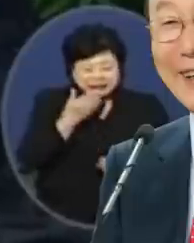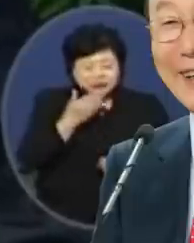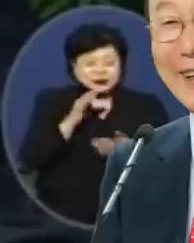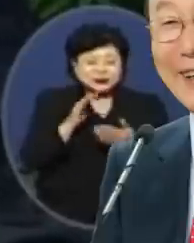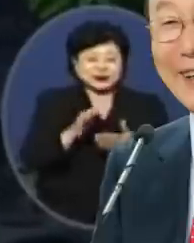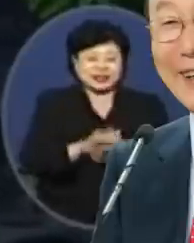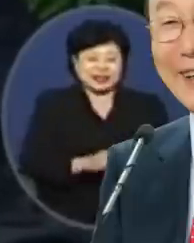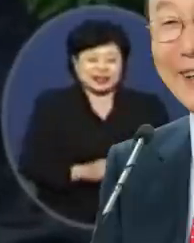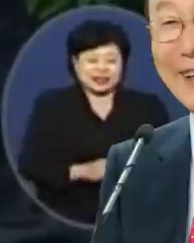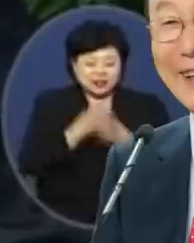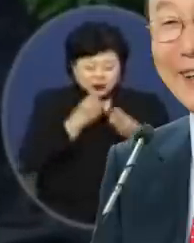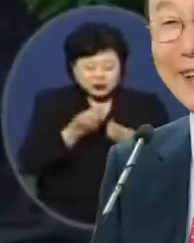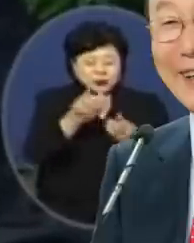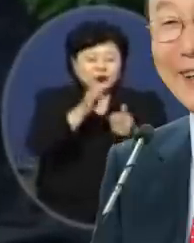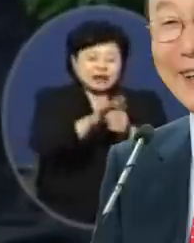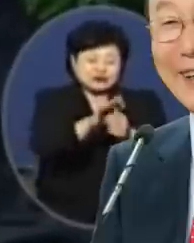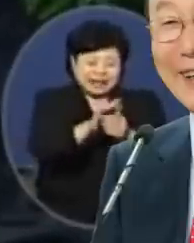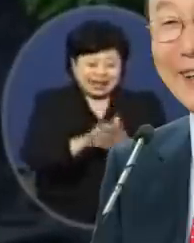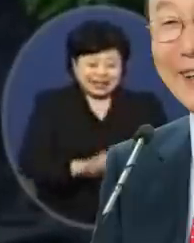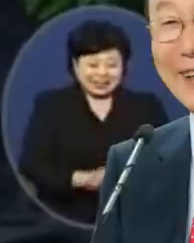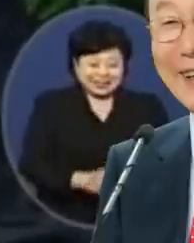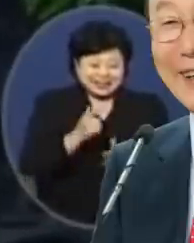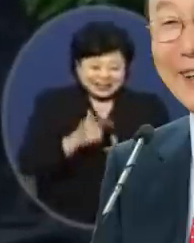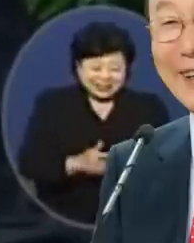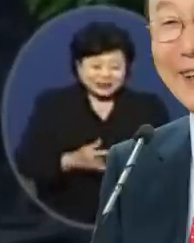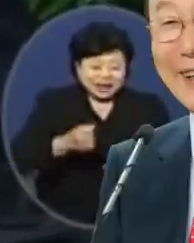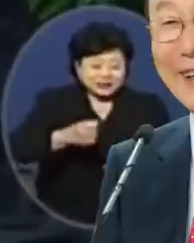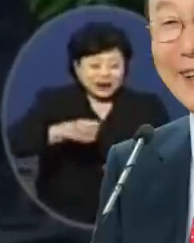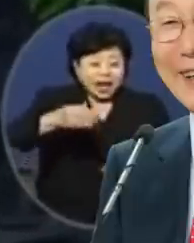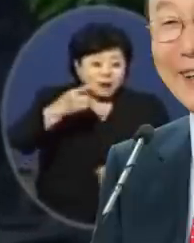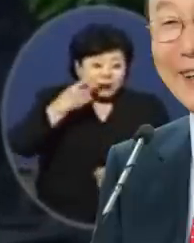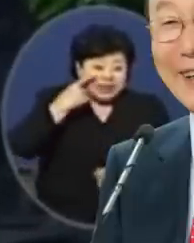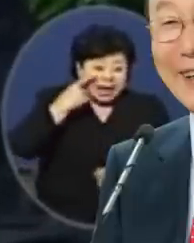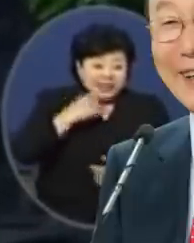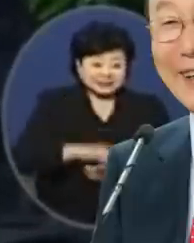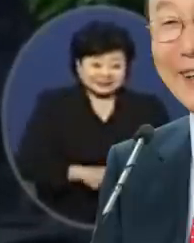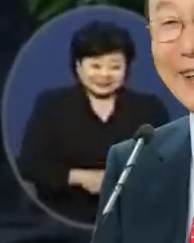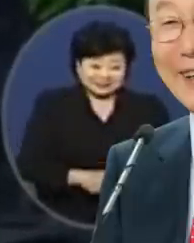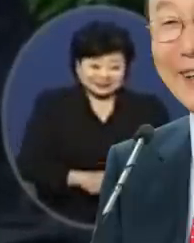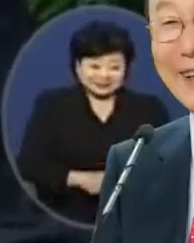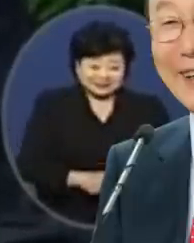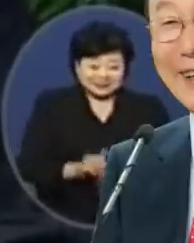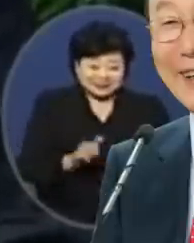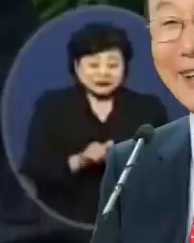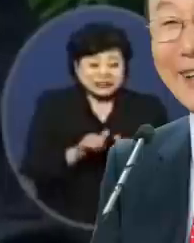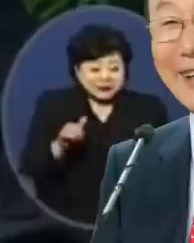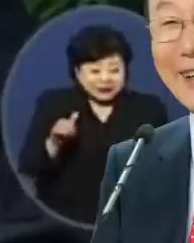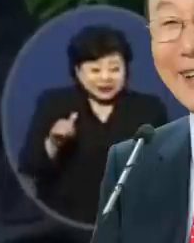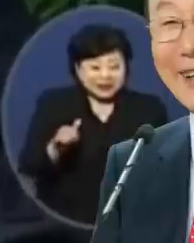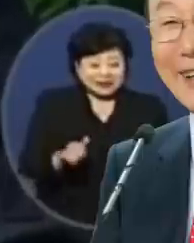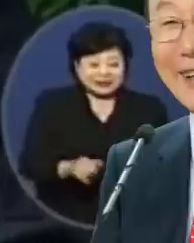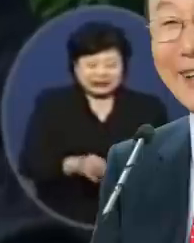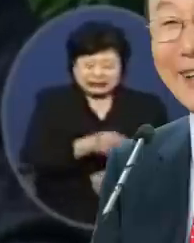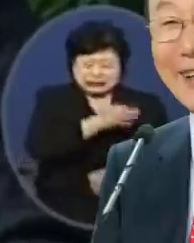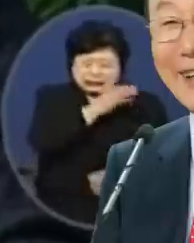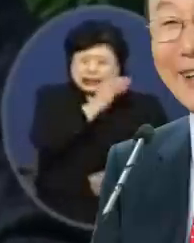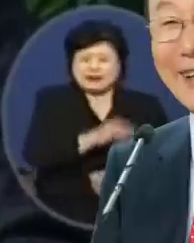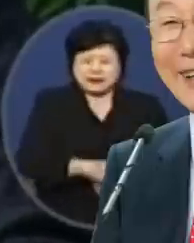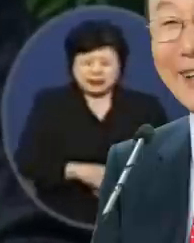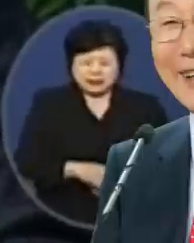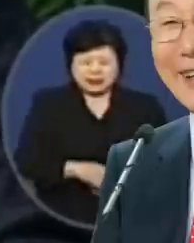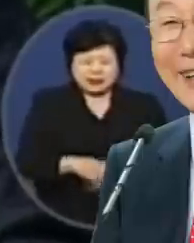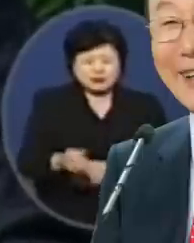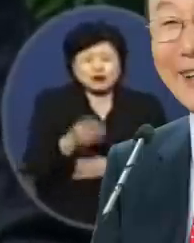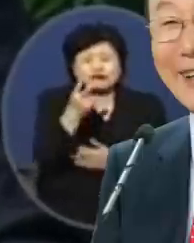다음에 우리 돌봐줄 것 아니겠나. 우리 예수님께 가져가보자. 그러니까 옆에 다른 제자들이 야, 창피하게